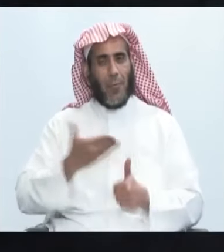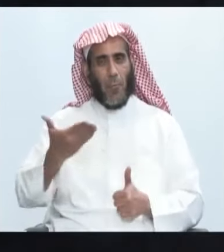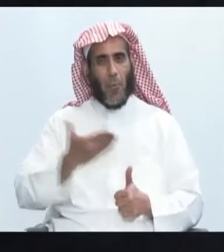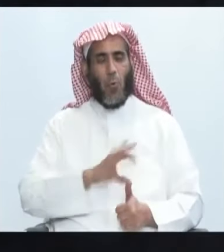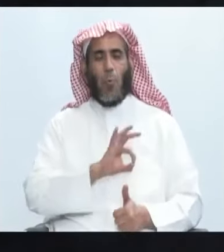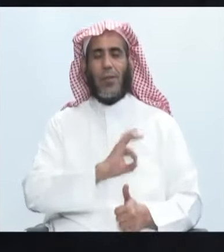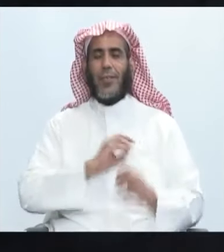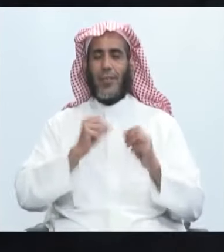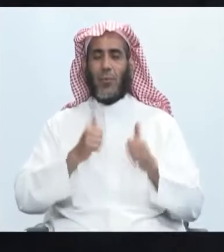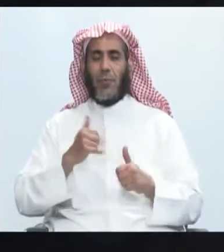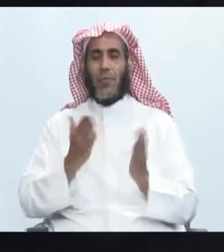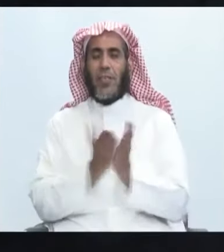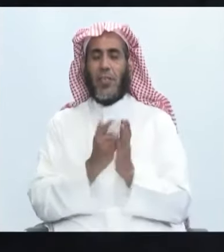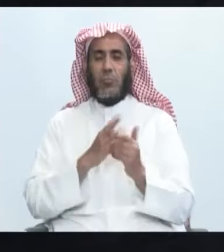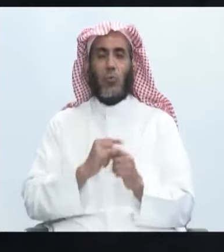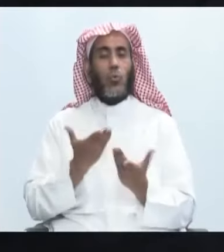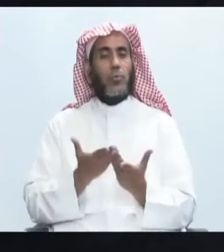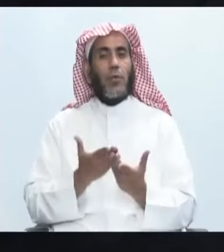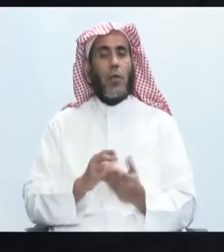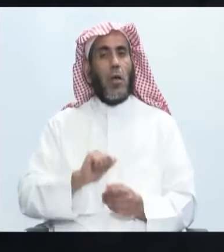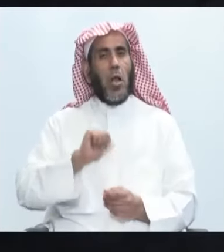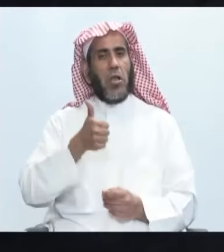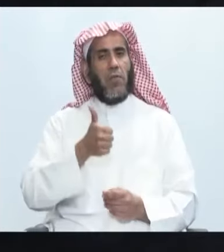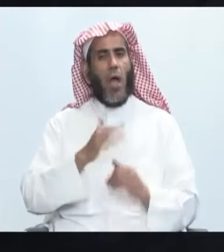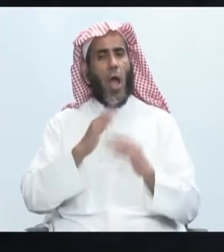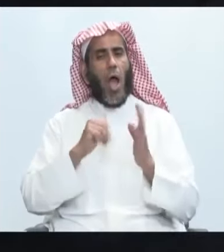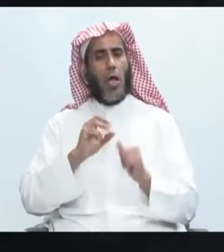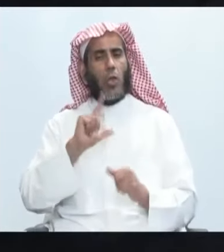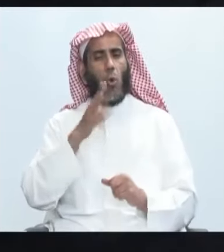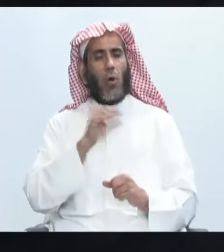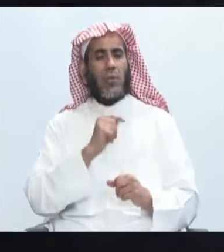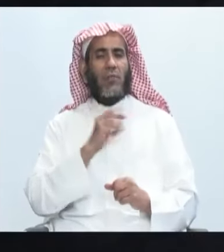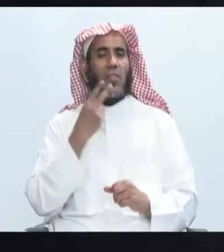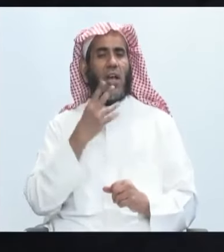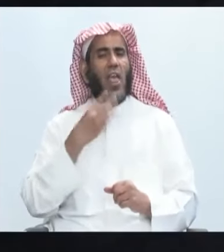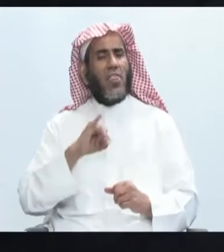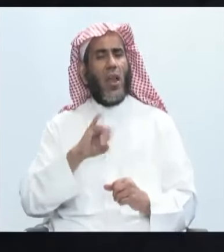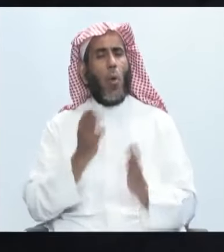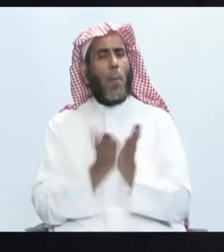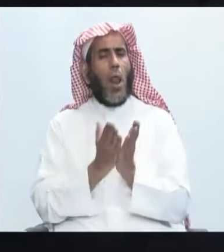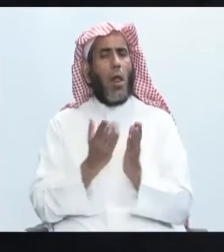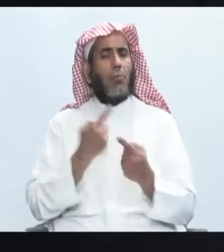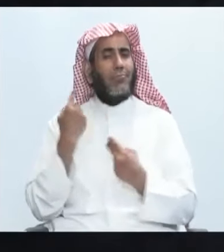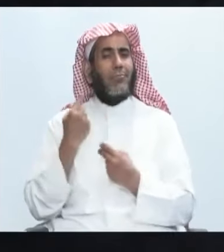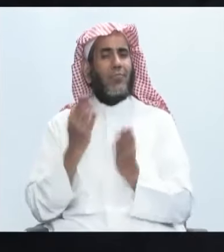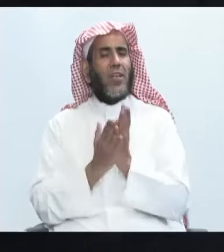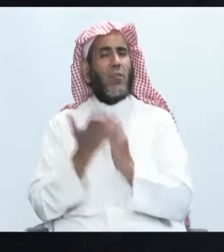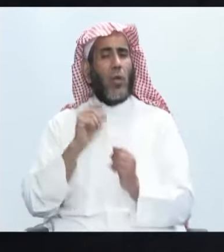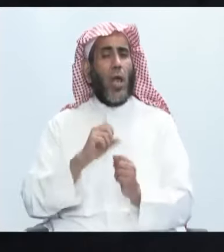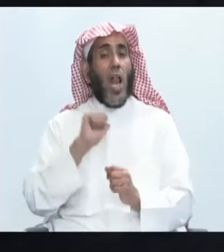اعزائي الطلاب والطالبات في درس جديد من دروس الكفايات اللغويه للصف الثاني الثانوي كنا قد بدانا في